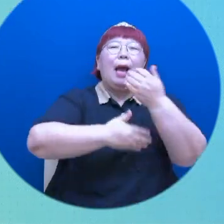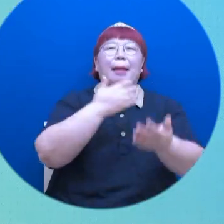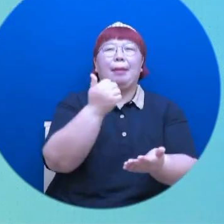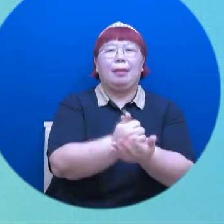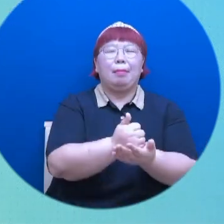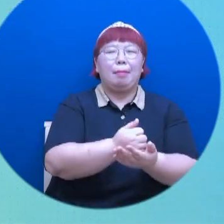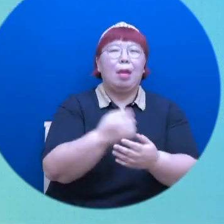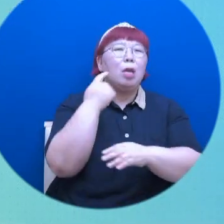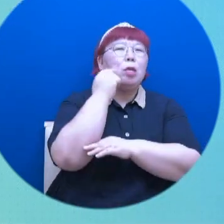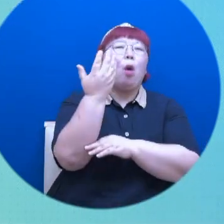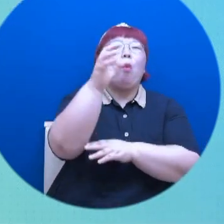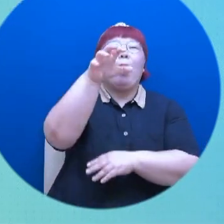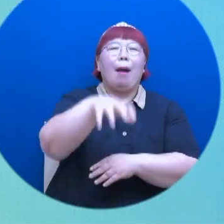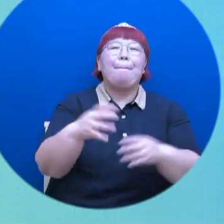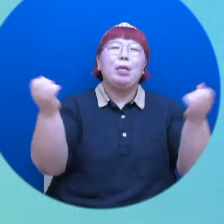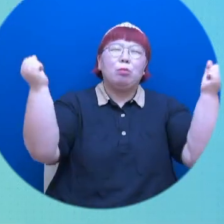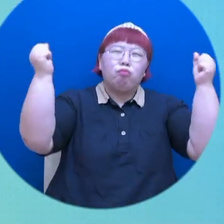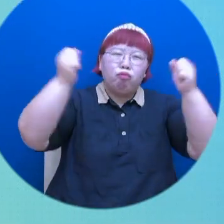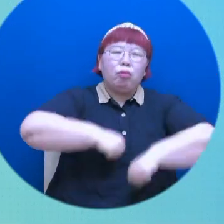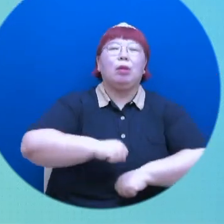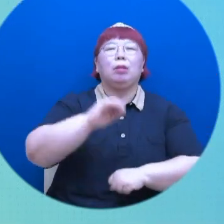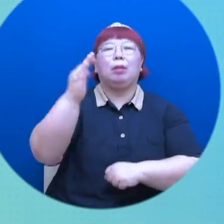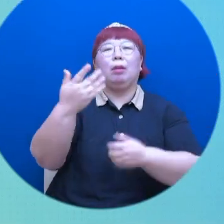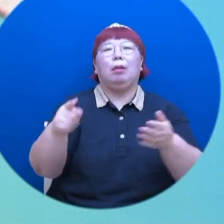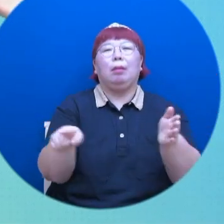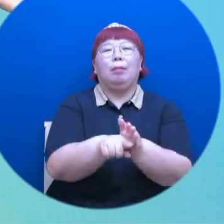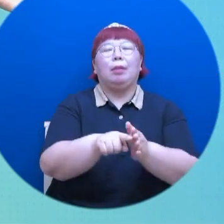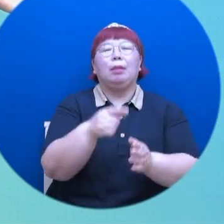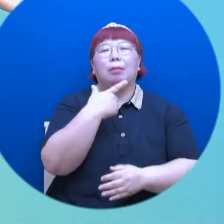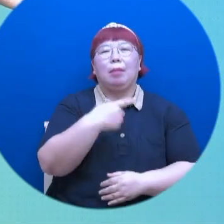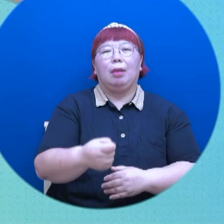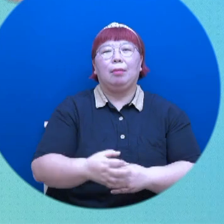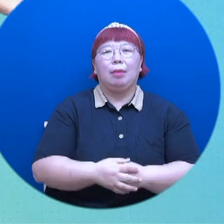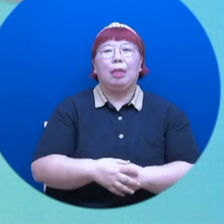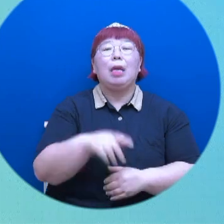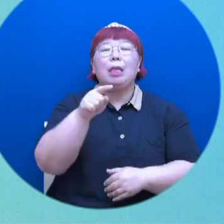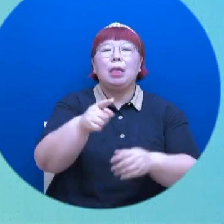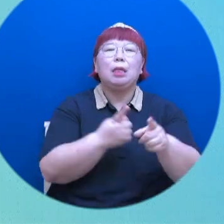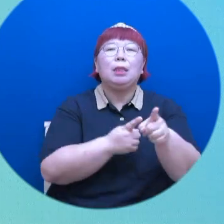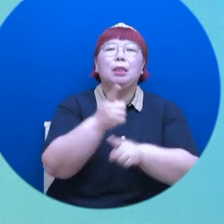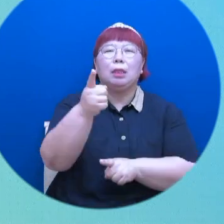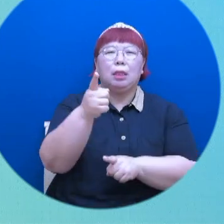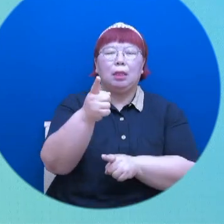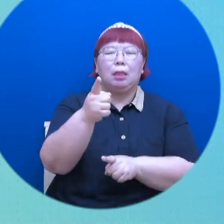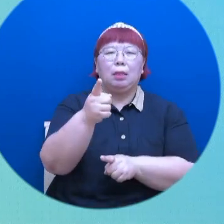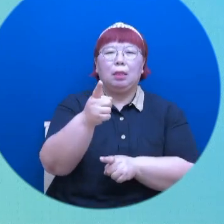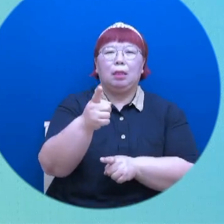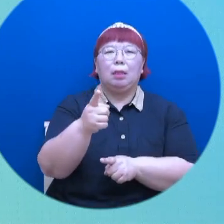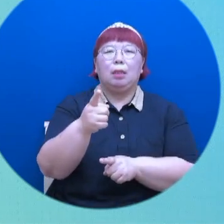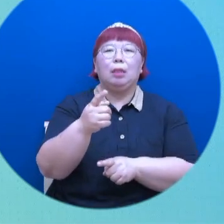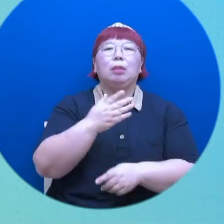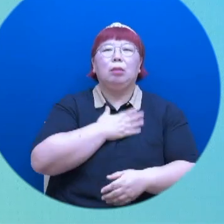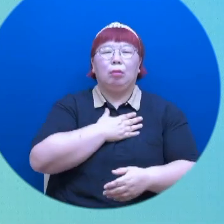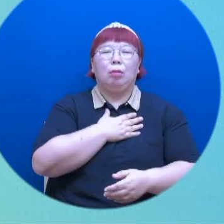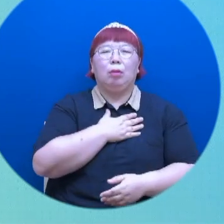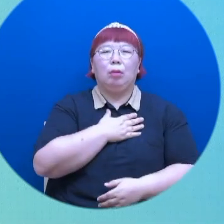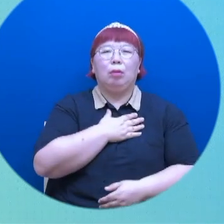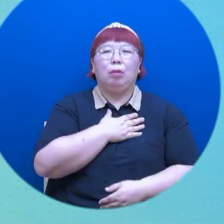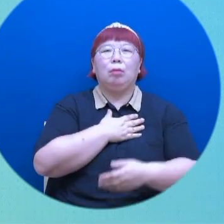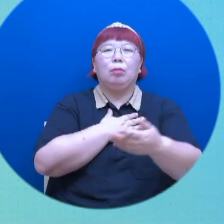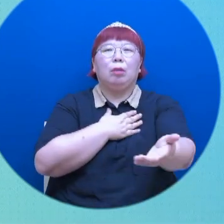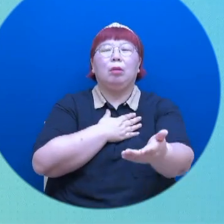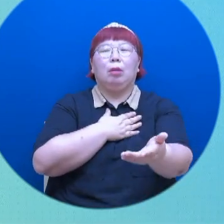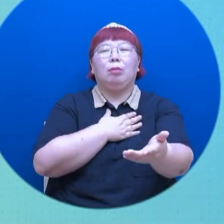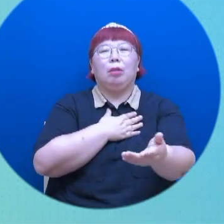앞에 완전히 무너지게 될 줄로 믿으시기를 바랍니다. 이 승리는 바로 저와